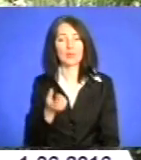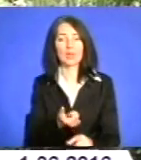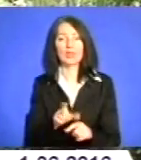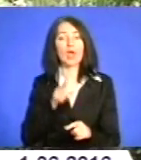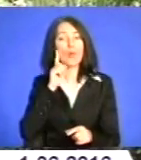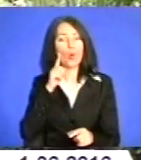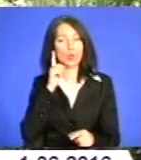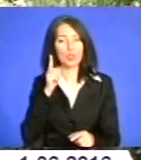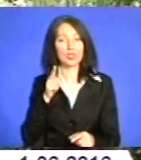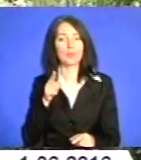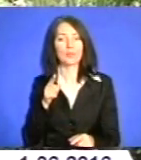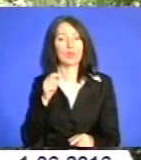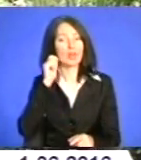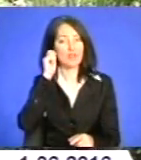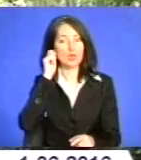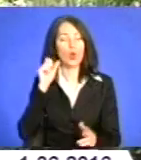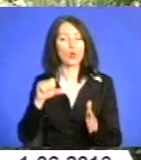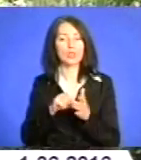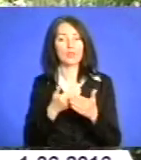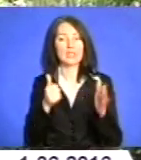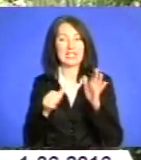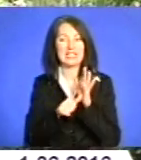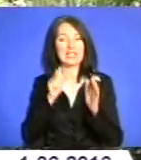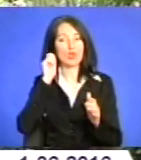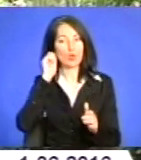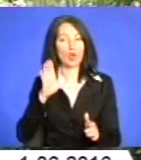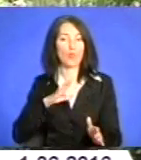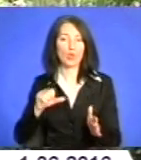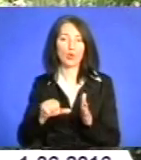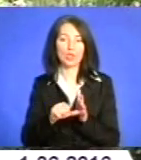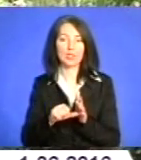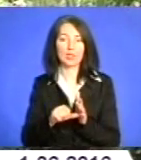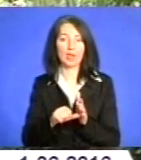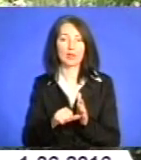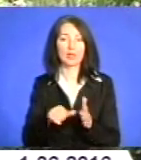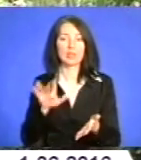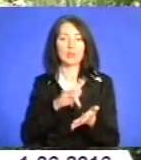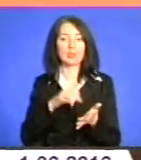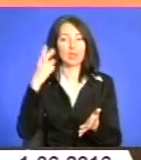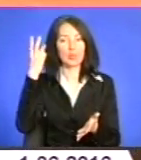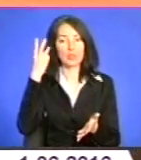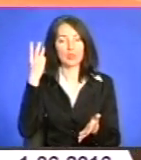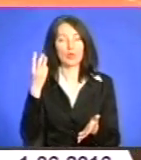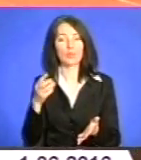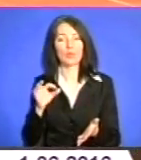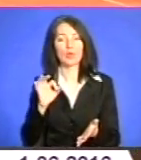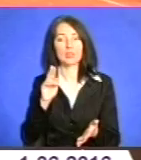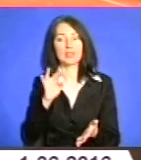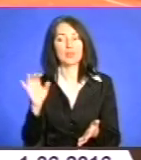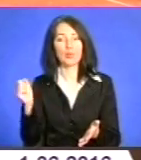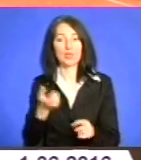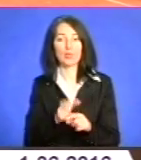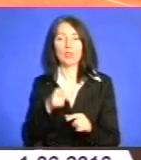Наймолодший вік учасників від 6 років були учасники з міста Хмельницького. Олександр Цибульський